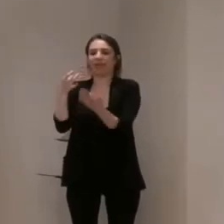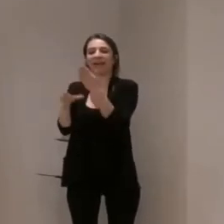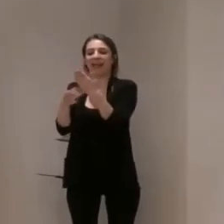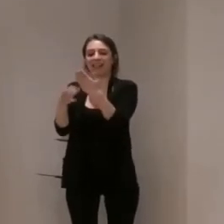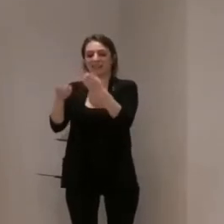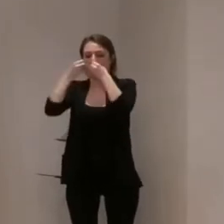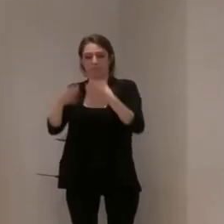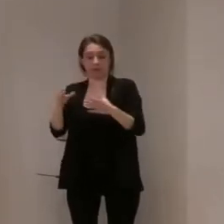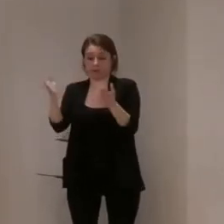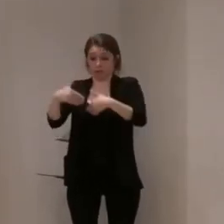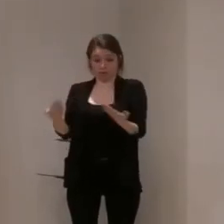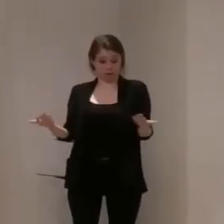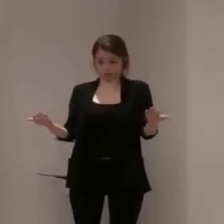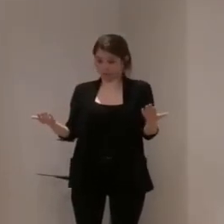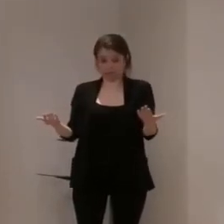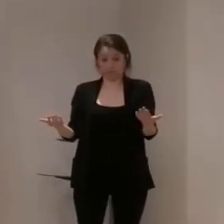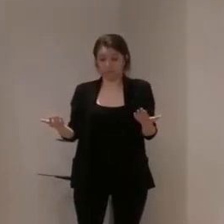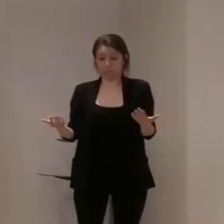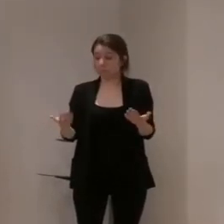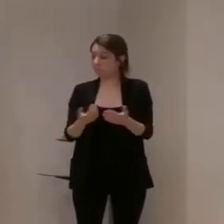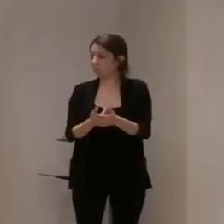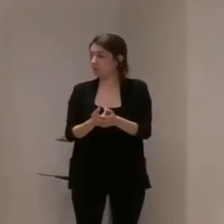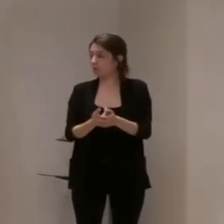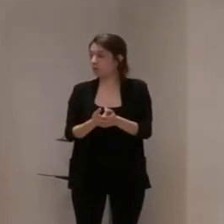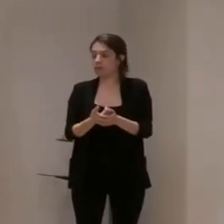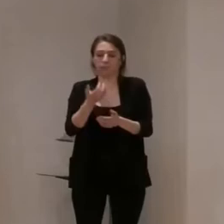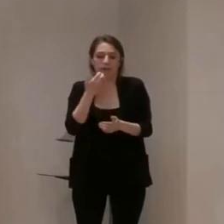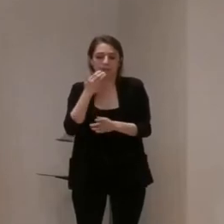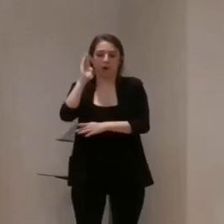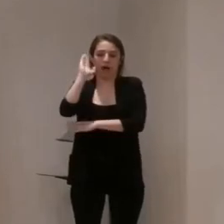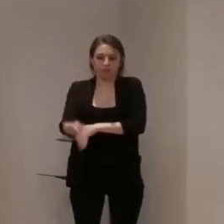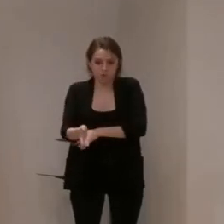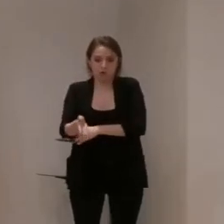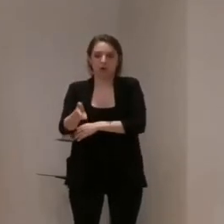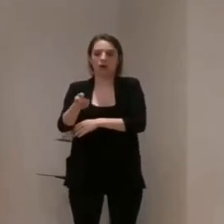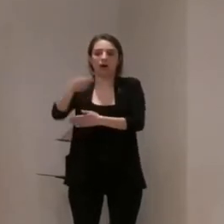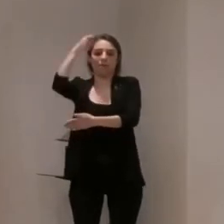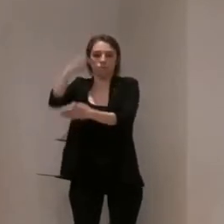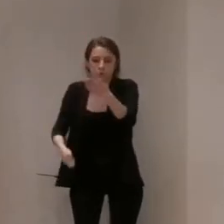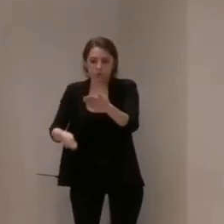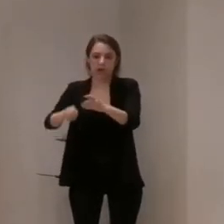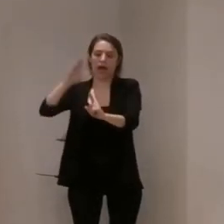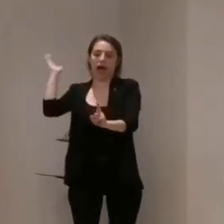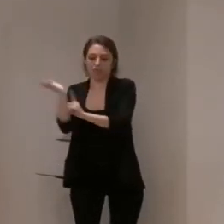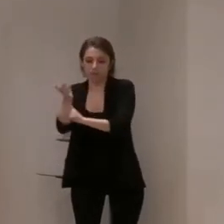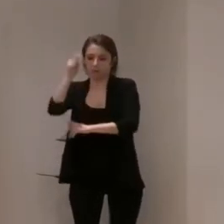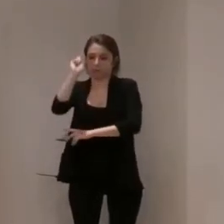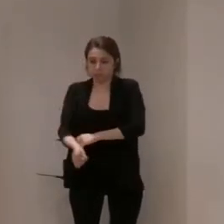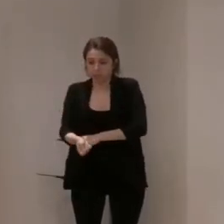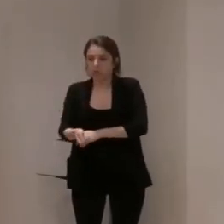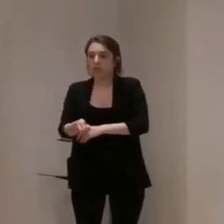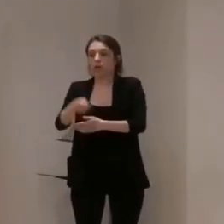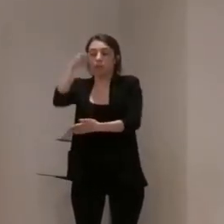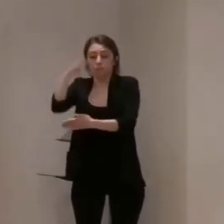L'aplicació, diguem, en aquest sentit, dels tipus penals, les multes, les penalitzacions, la intervenció